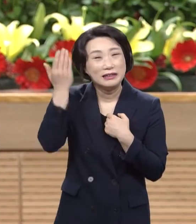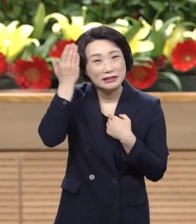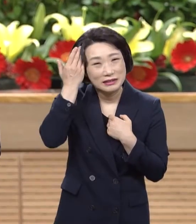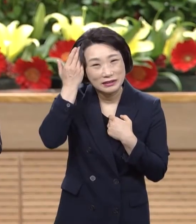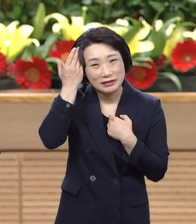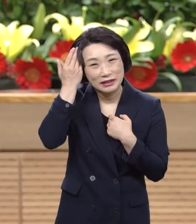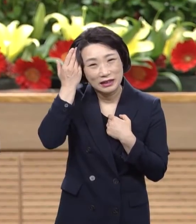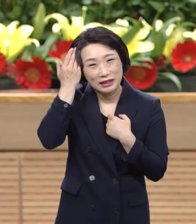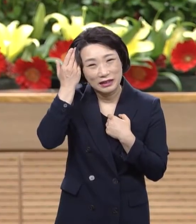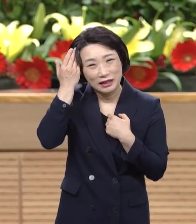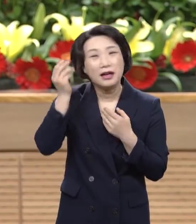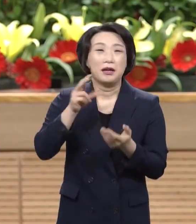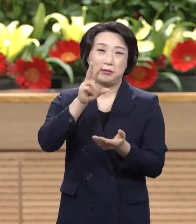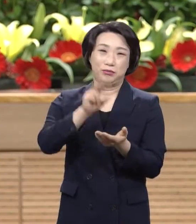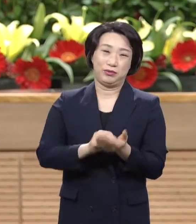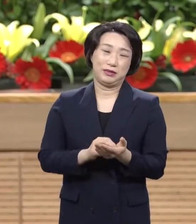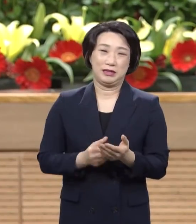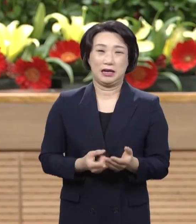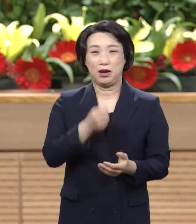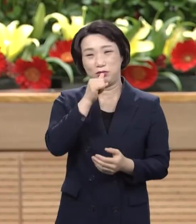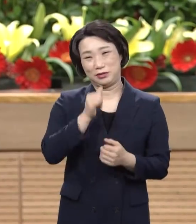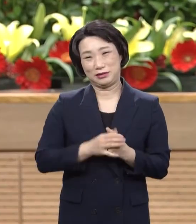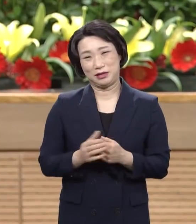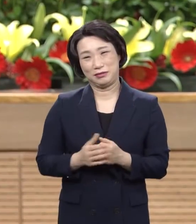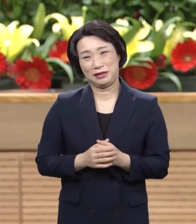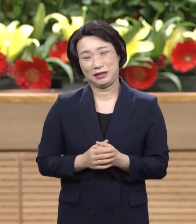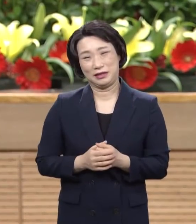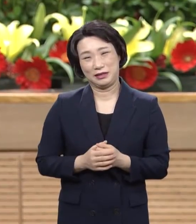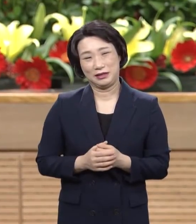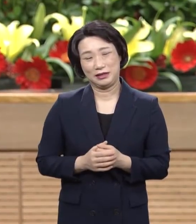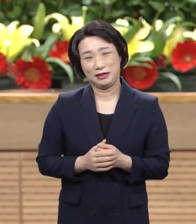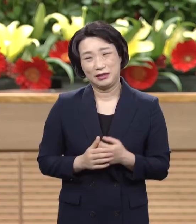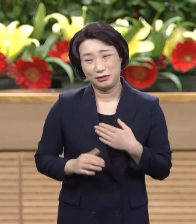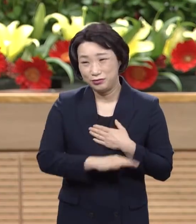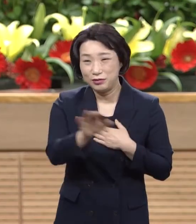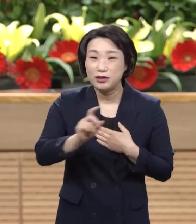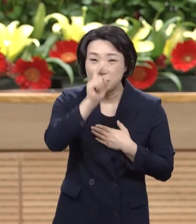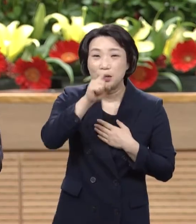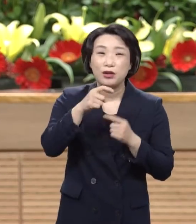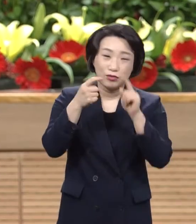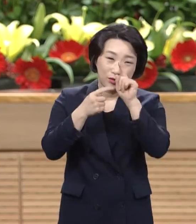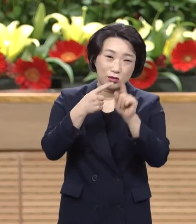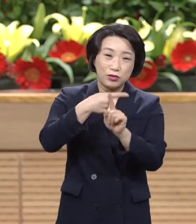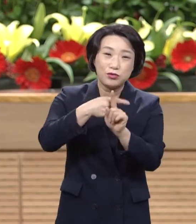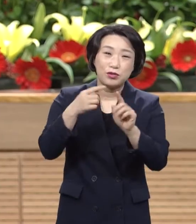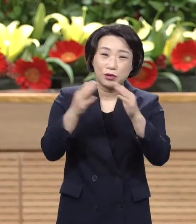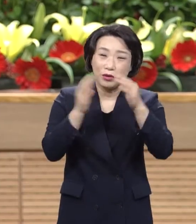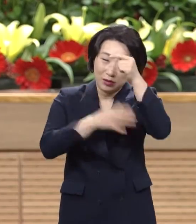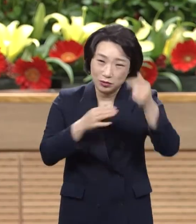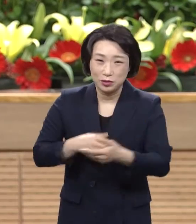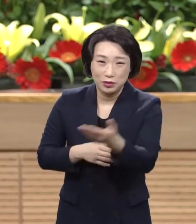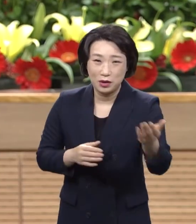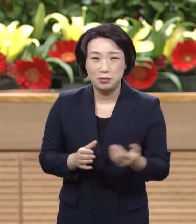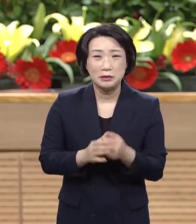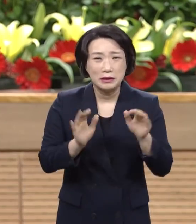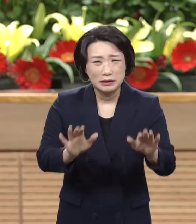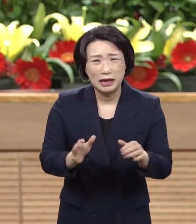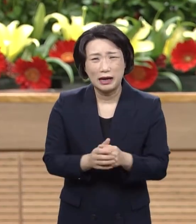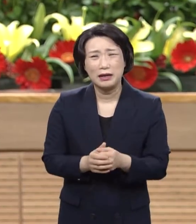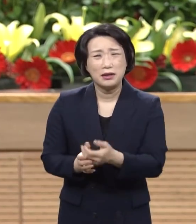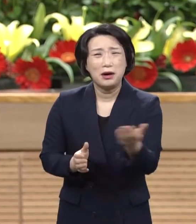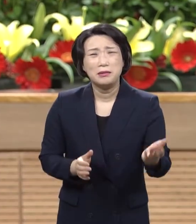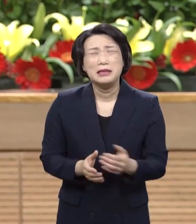지식의 문제를 가져오고 있는 거예요. 우리 연태중학교 성도들이요, 왜